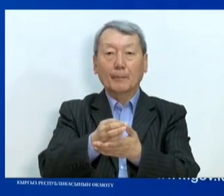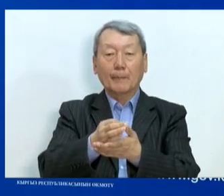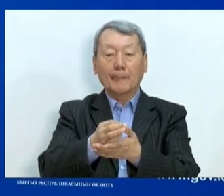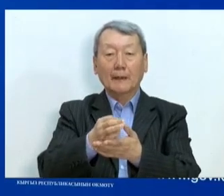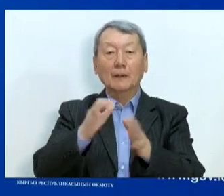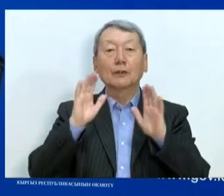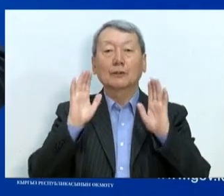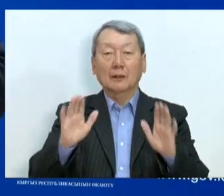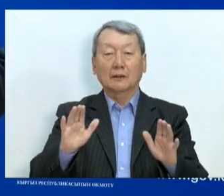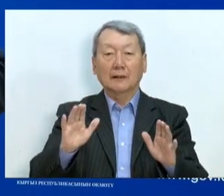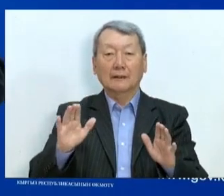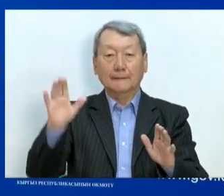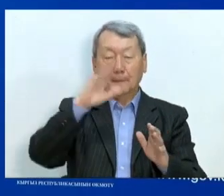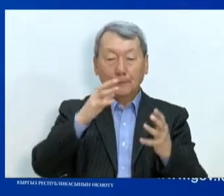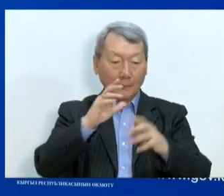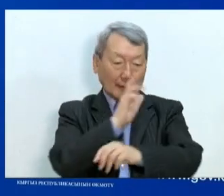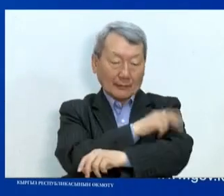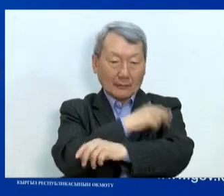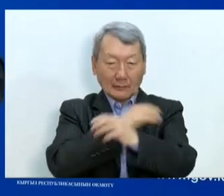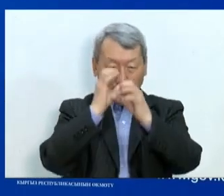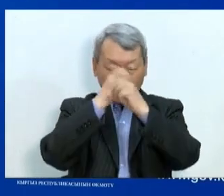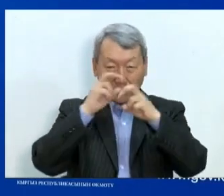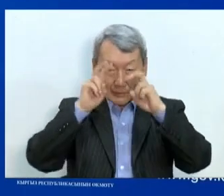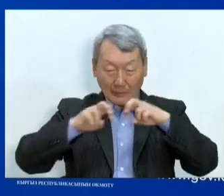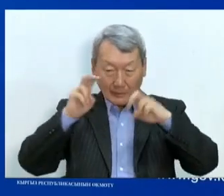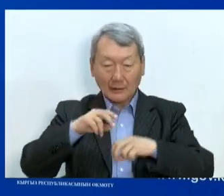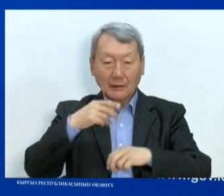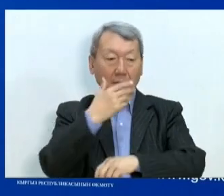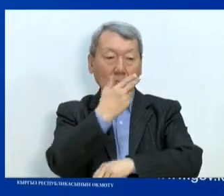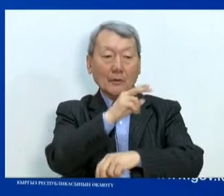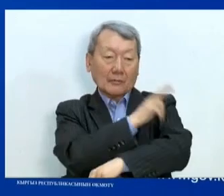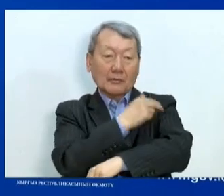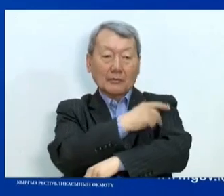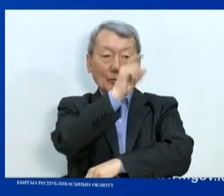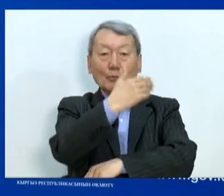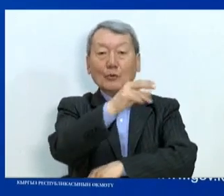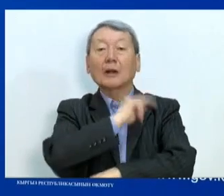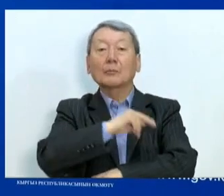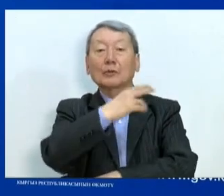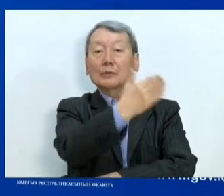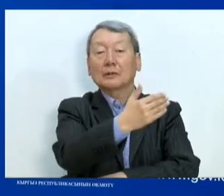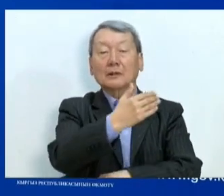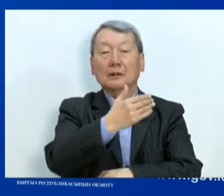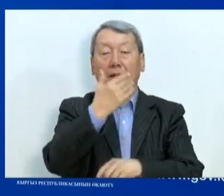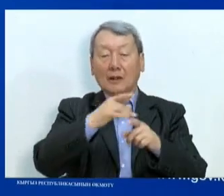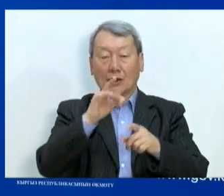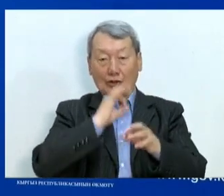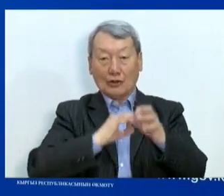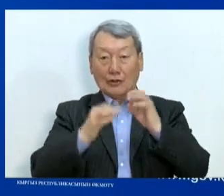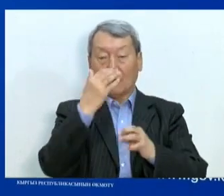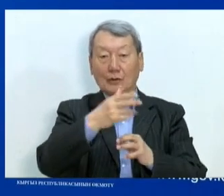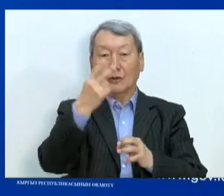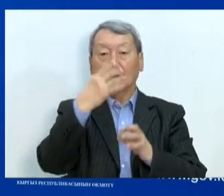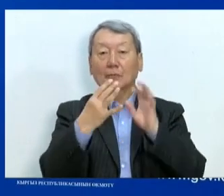жалпы ошо анализдеп келгенде ошо медициналык кызматкерлерден дарыгерлер